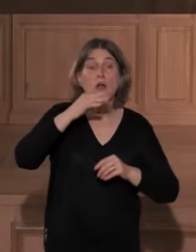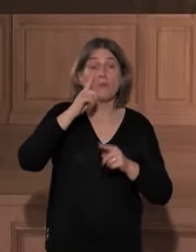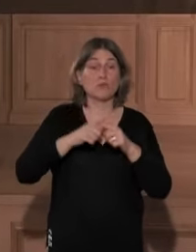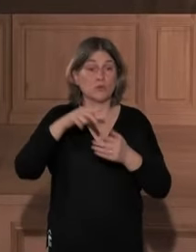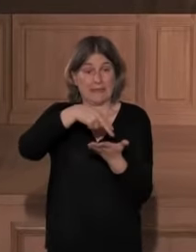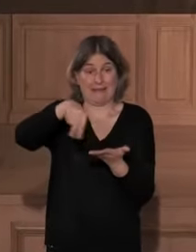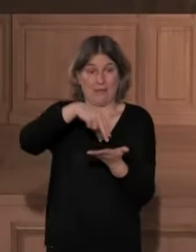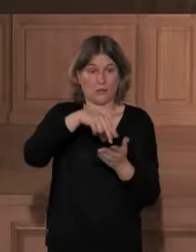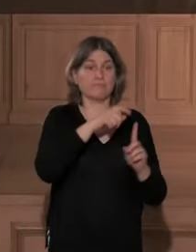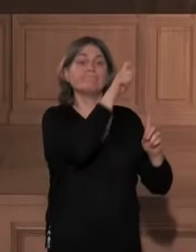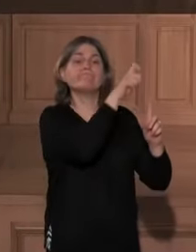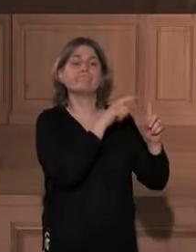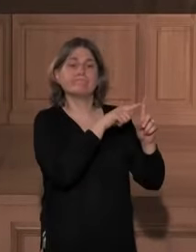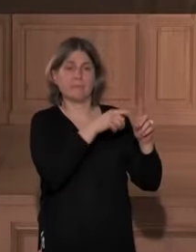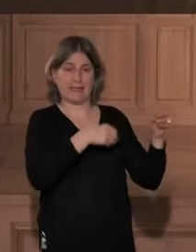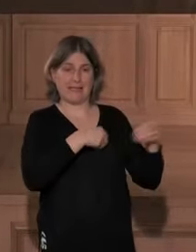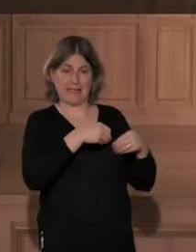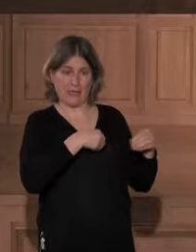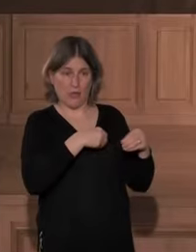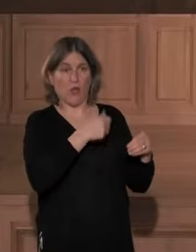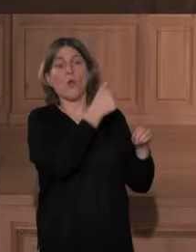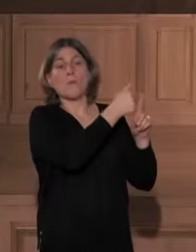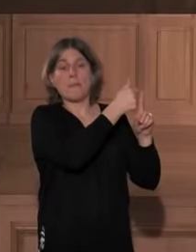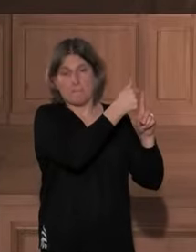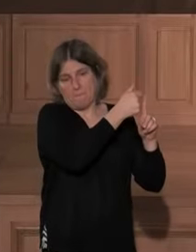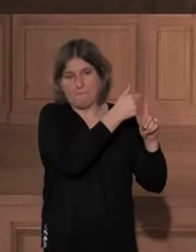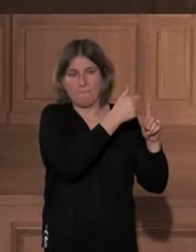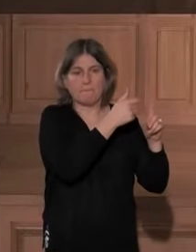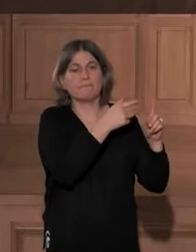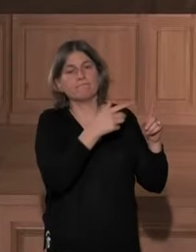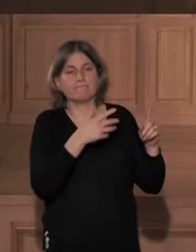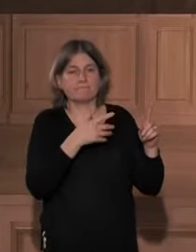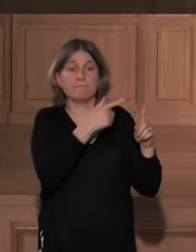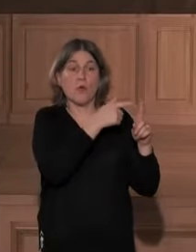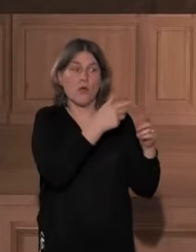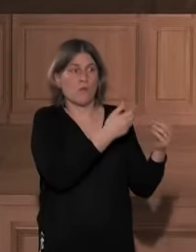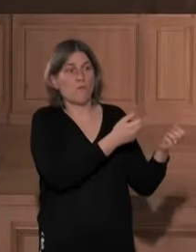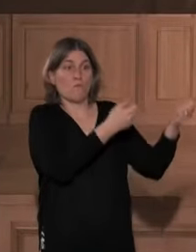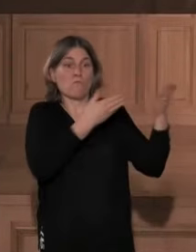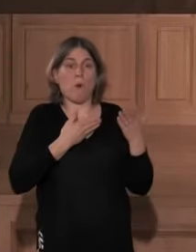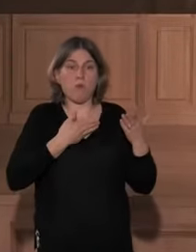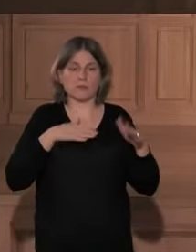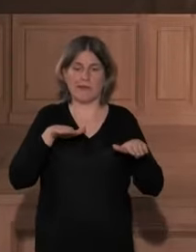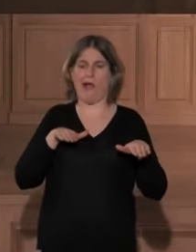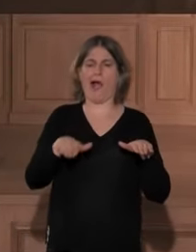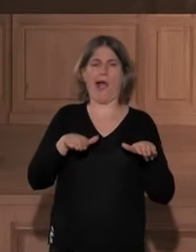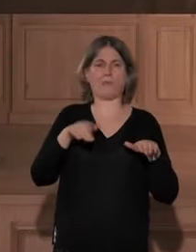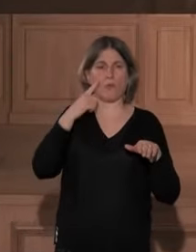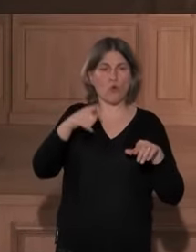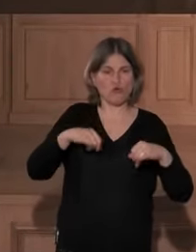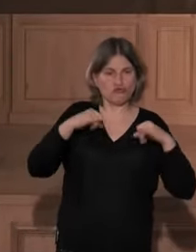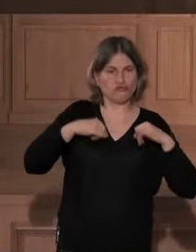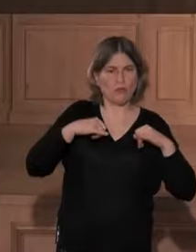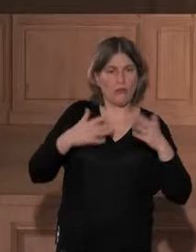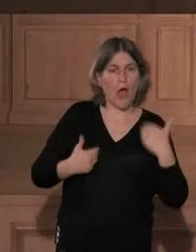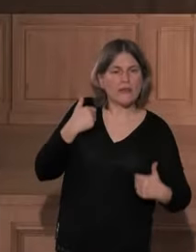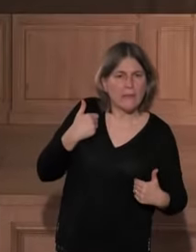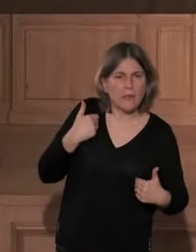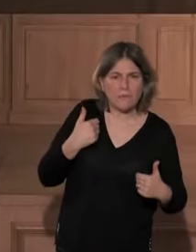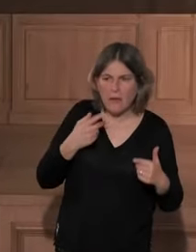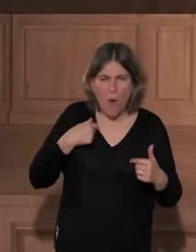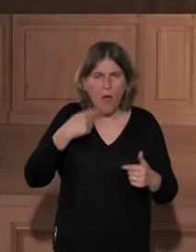Moïse, par l'intermédiaire de sa fille qui était mon amie, m'a proposé de faire du rap avec des handicapés. Et pour moi, des handicapés, c'était des gens en fauteuil roulant. Je ne connaissais pas